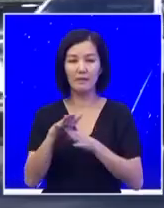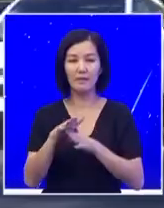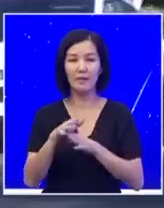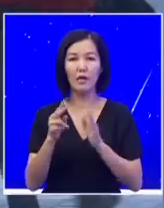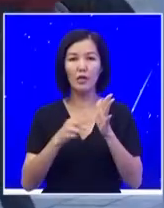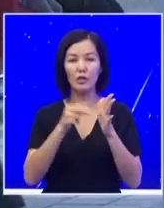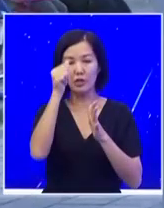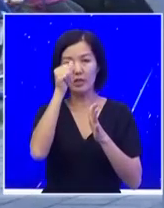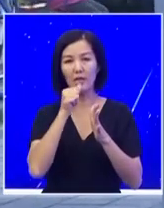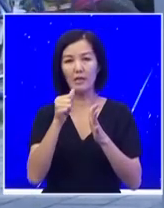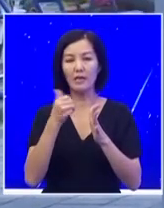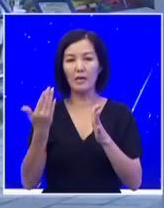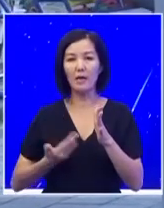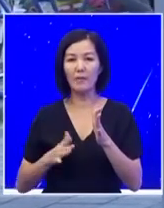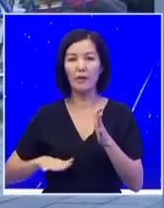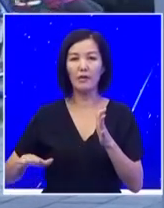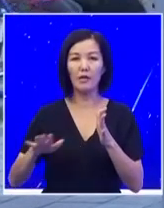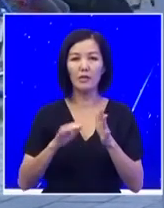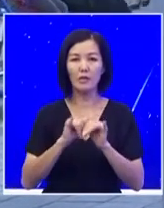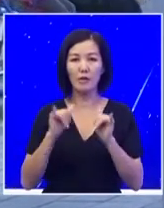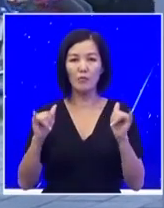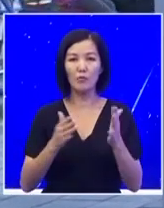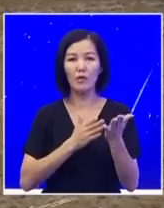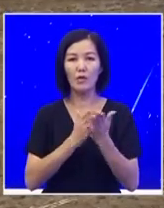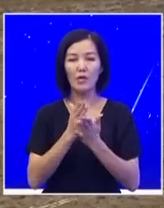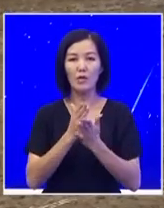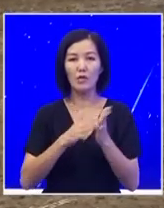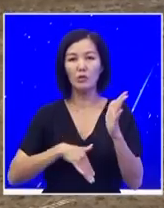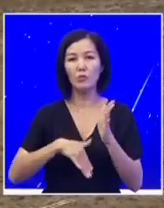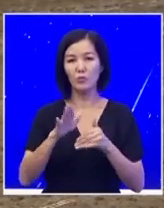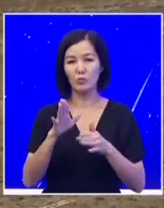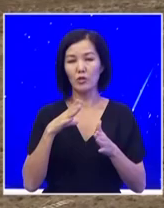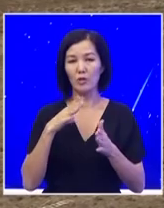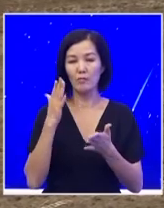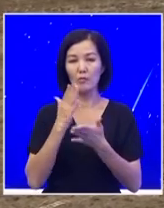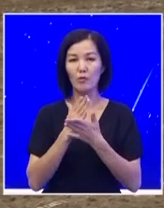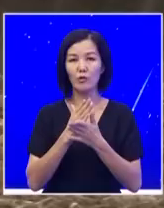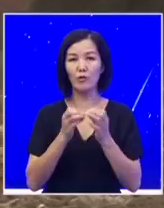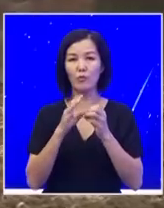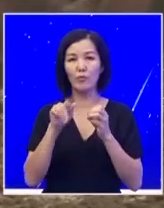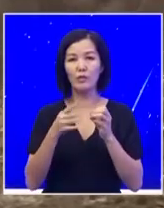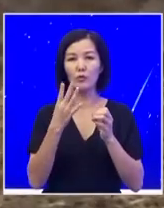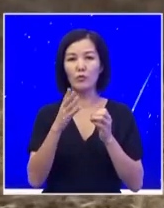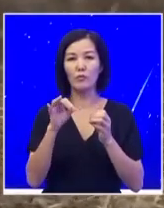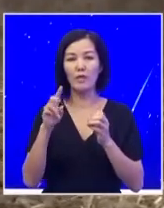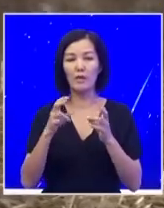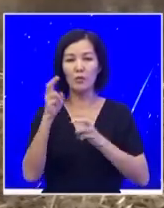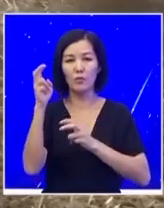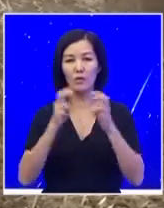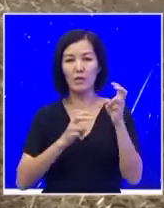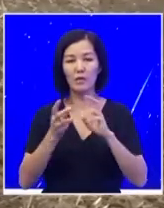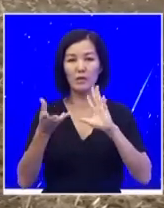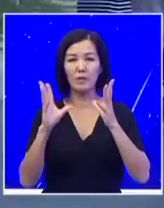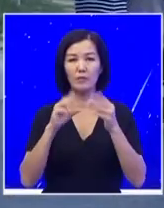айда аймақтың әлеуметтік дамуы барлық бағытта оң болды. Ауыл шаруашылығы өнімінің жалпы көлемі 15,4 миллиард, өнеркәсіп өнімінің